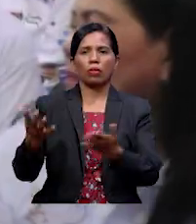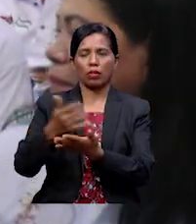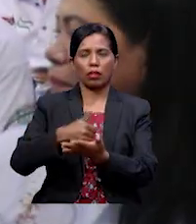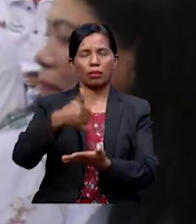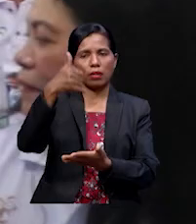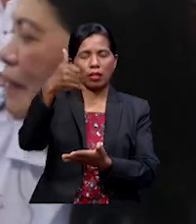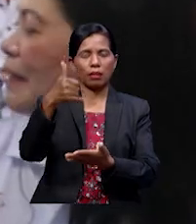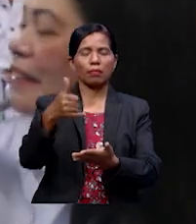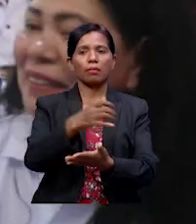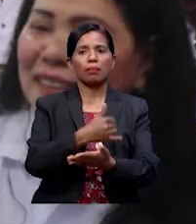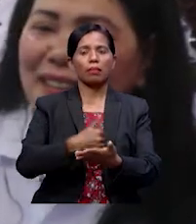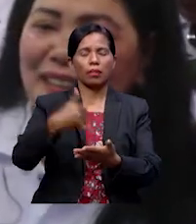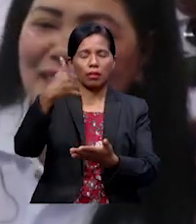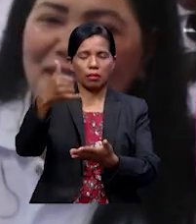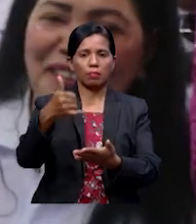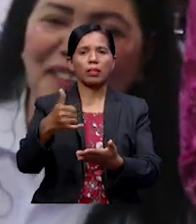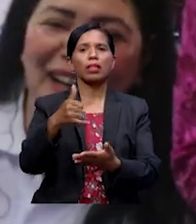Senerte.